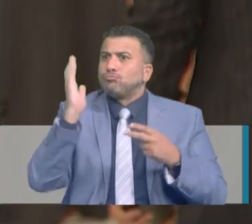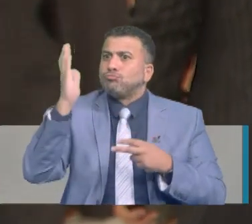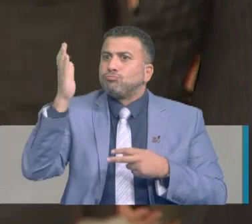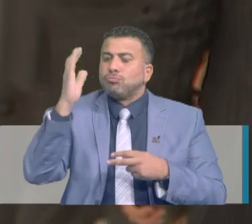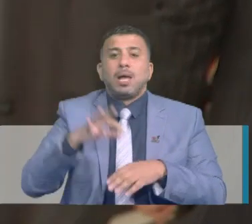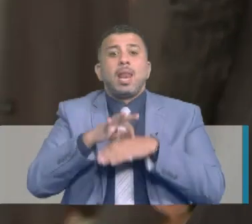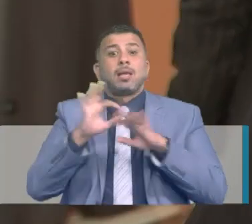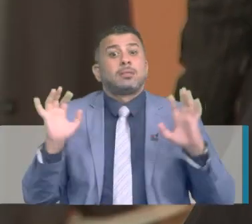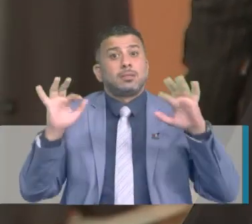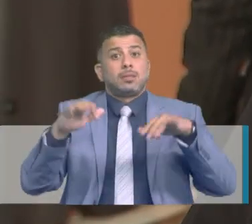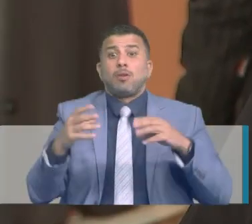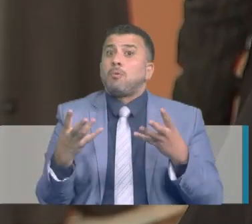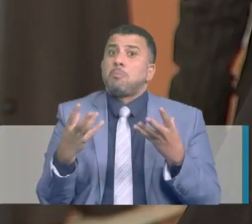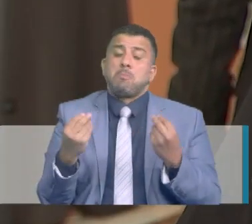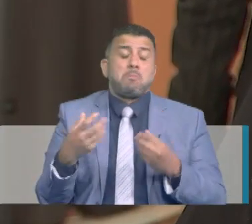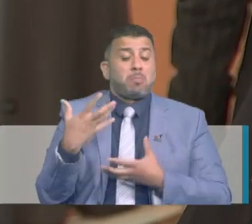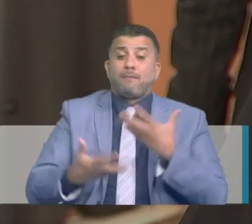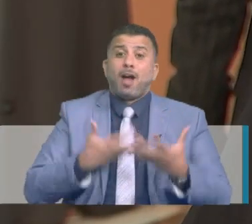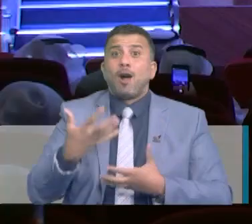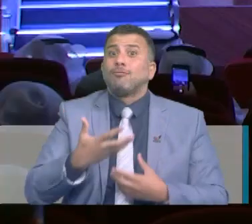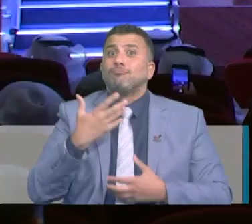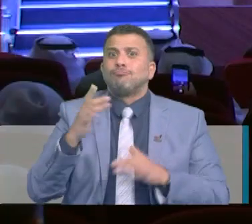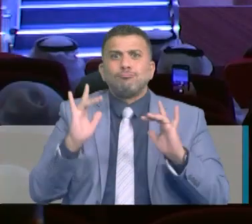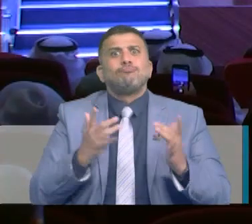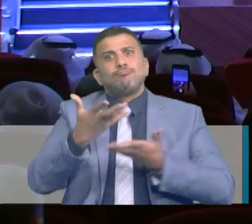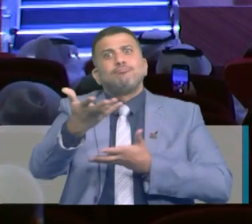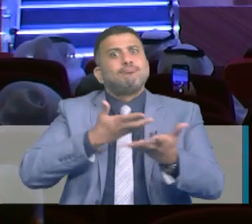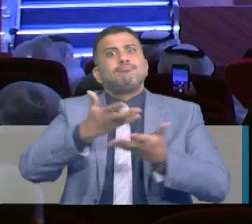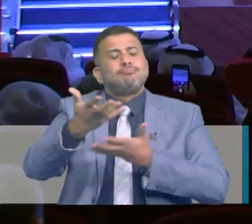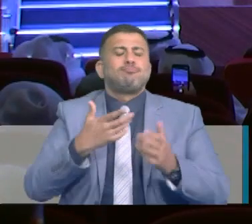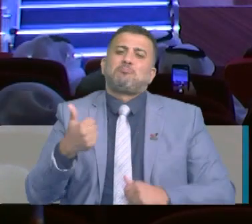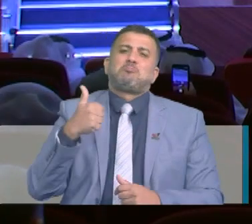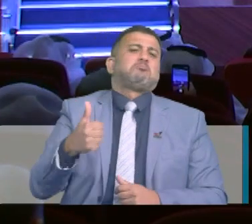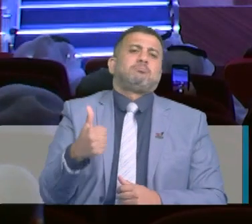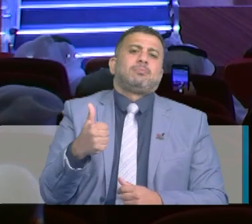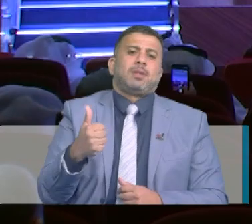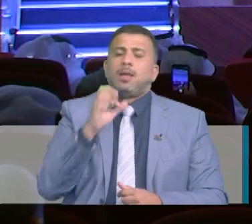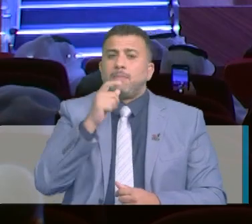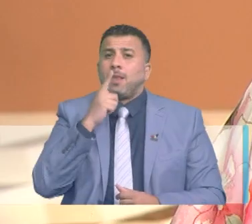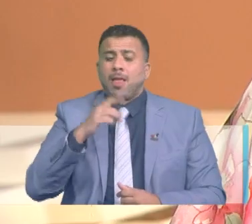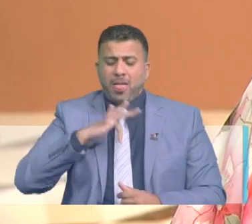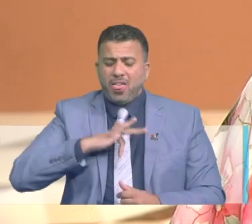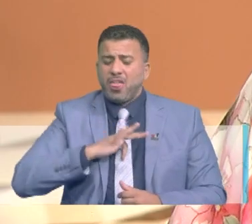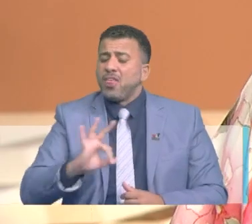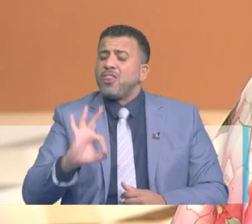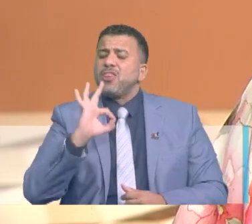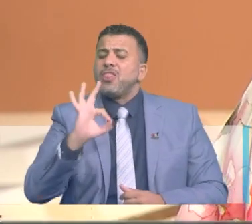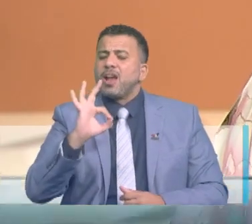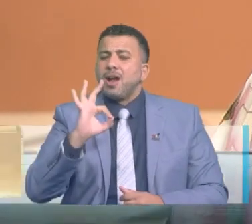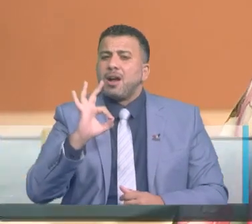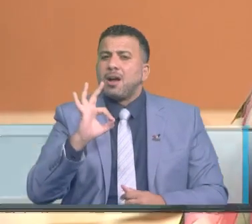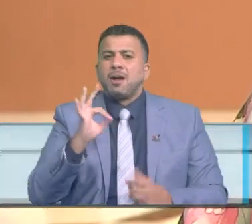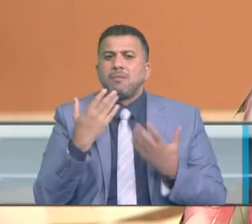الله الجمهور كان مبدع كذلك في التفاعل مع الجلسة وضيوف الجلسة. انعدام وجود الثقة بأن نصنع جيل